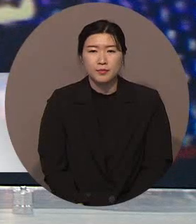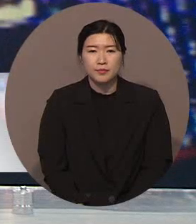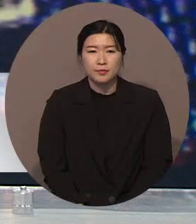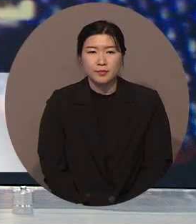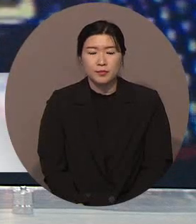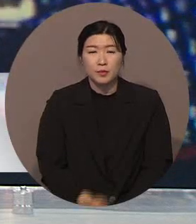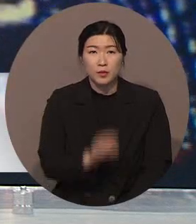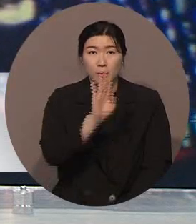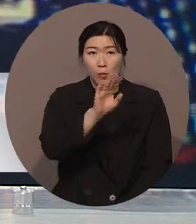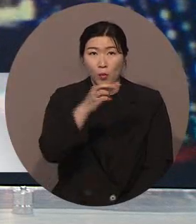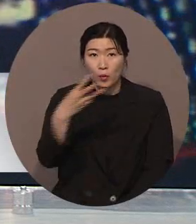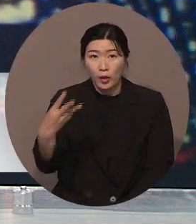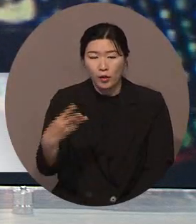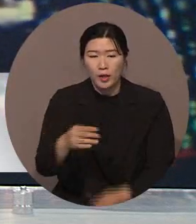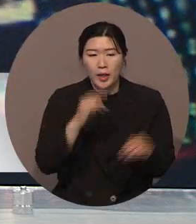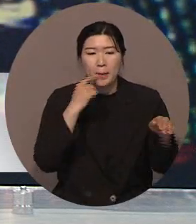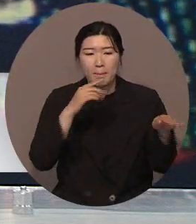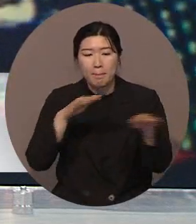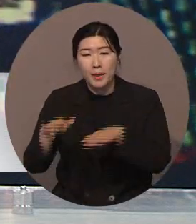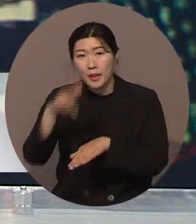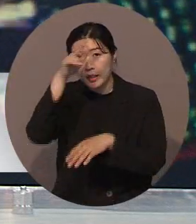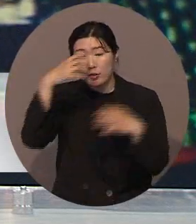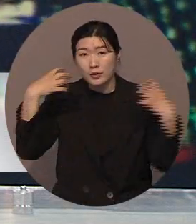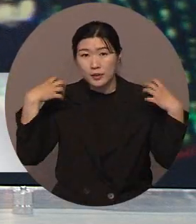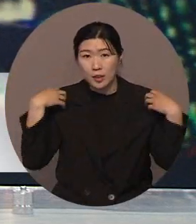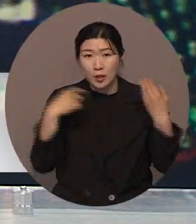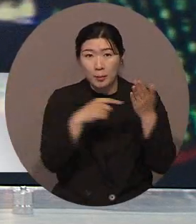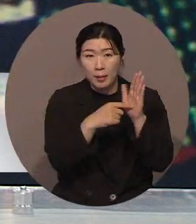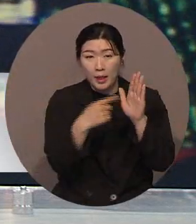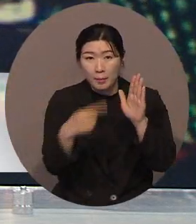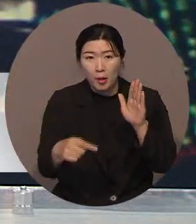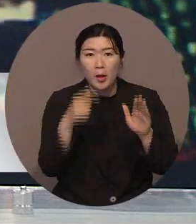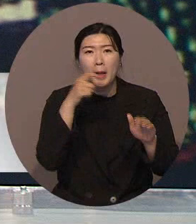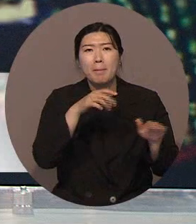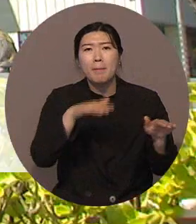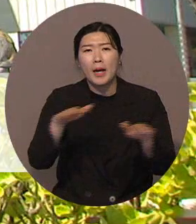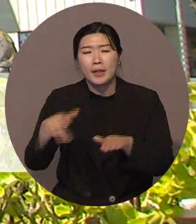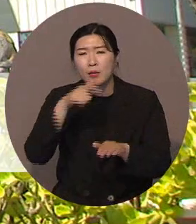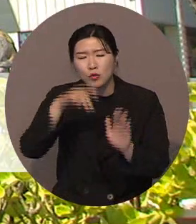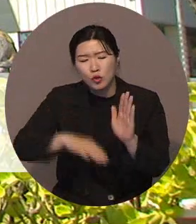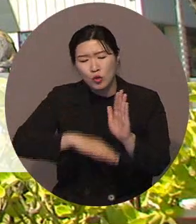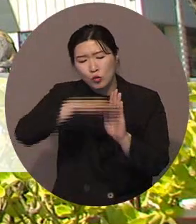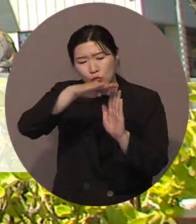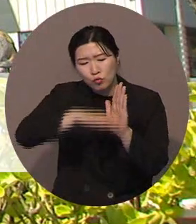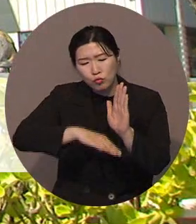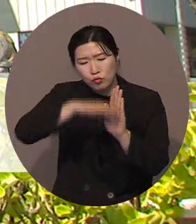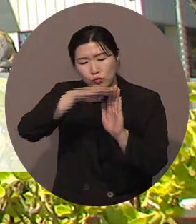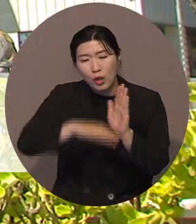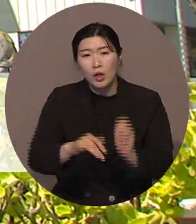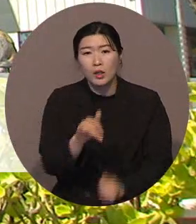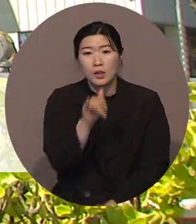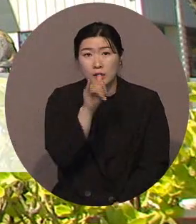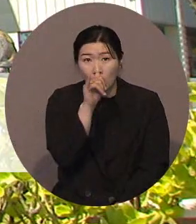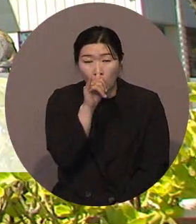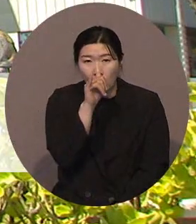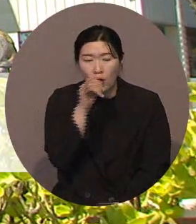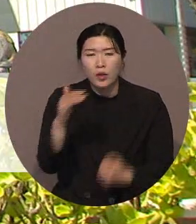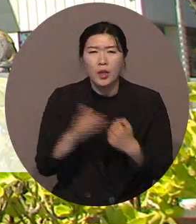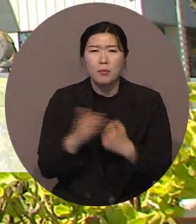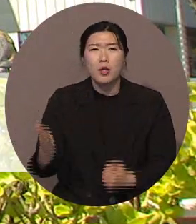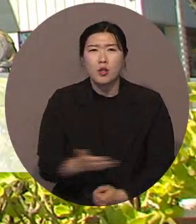보령 해양경찰서가 오는 21일까지 밀물과 썰물의 차이가 크고 가장 높아지는 시기인 대조기를